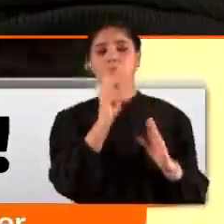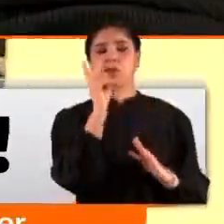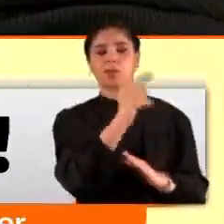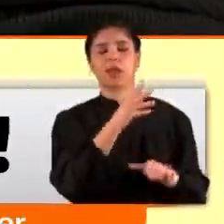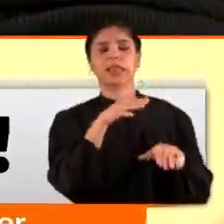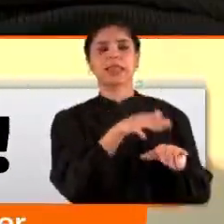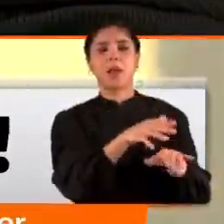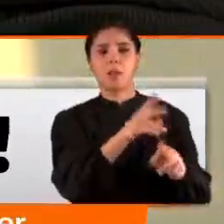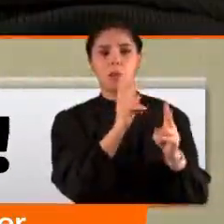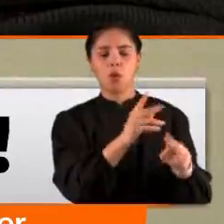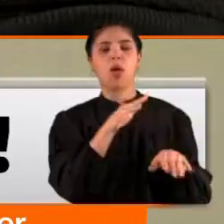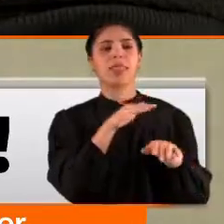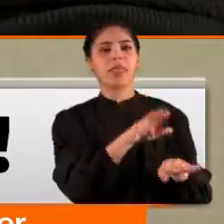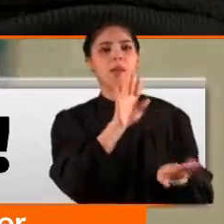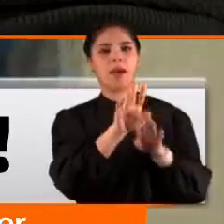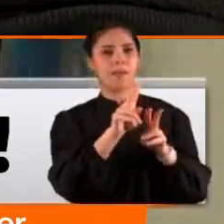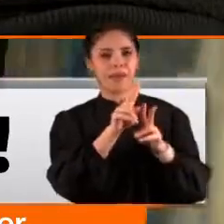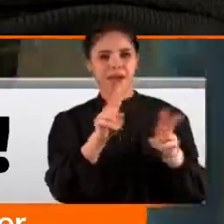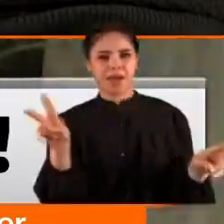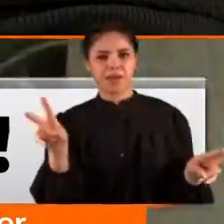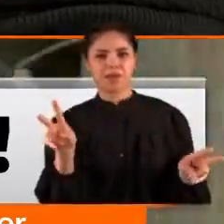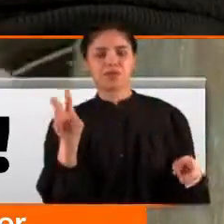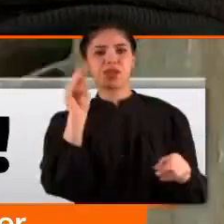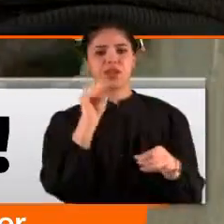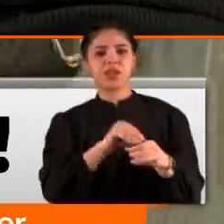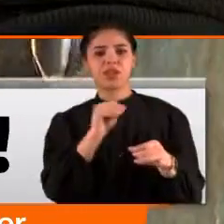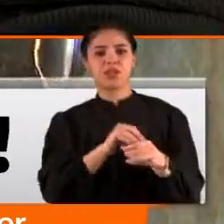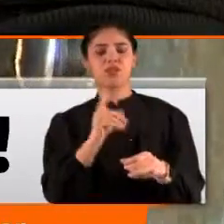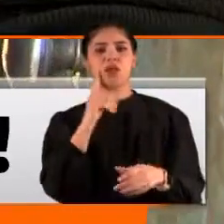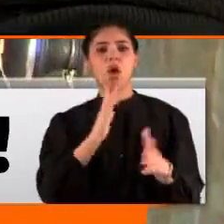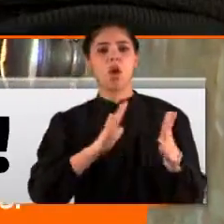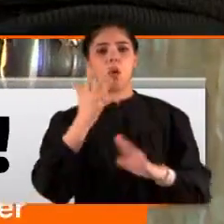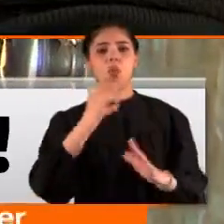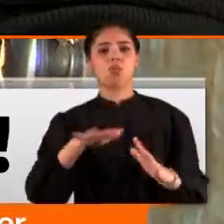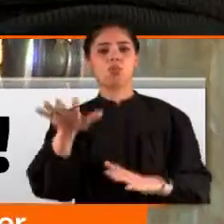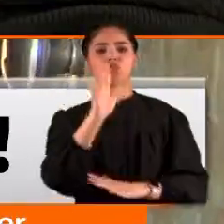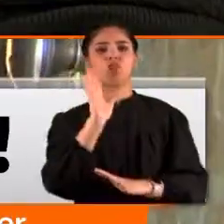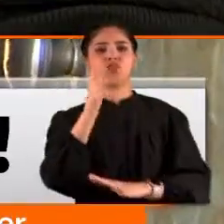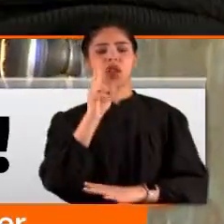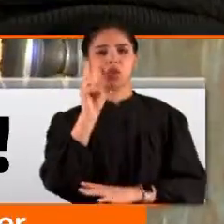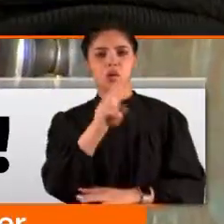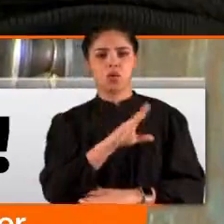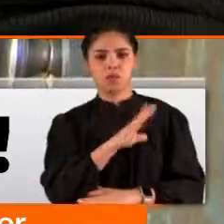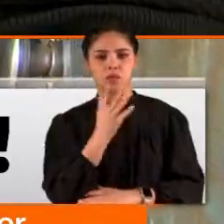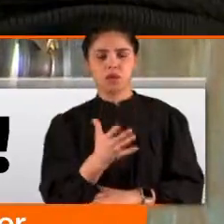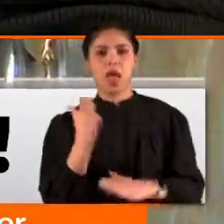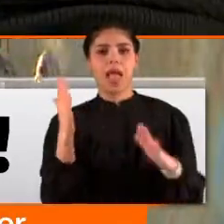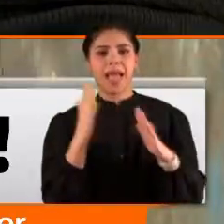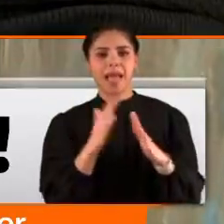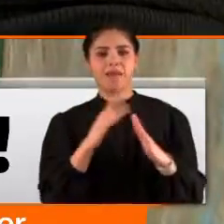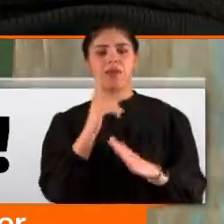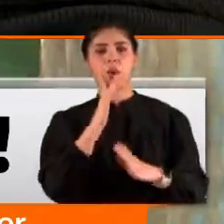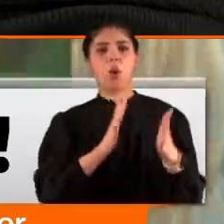Burası da deposu Deponun kapısı açıldığında içerisinin odun ve Çalı ile dolu olduğunu görüyoruz Peki evinde